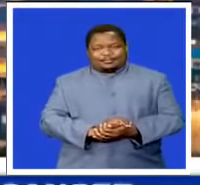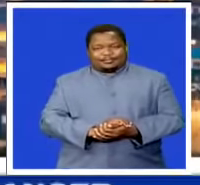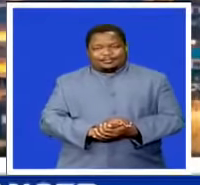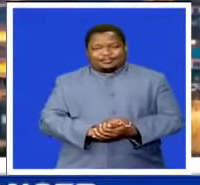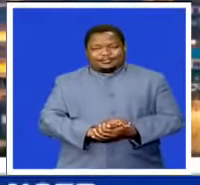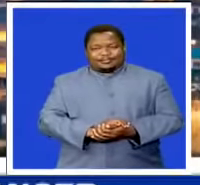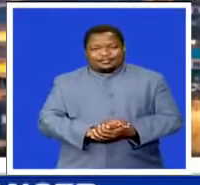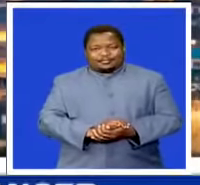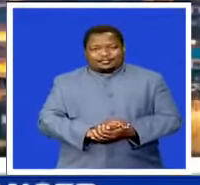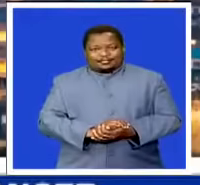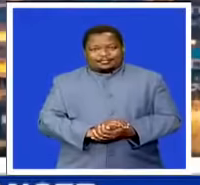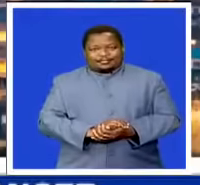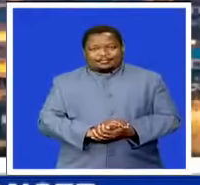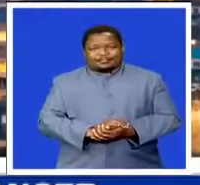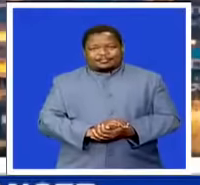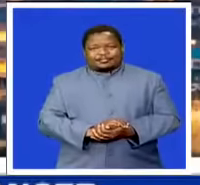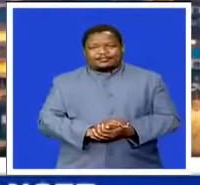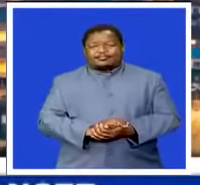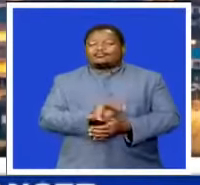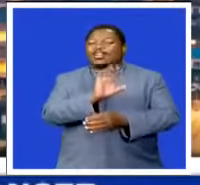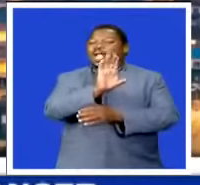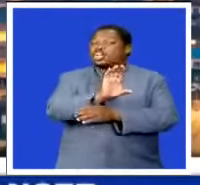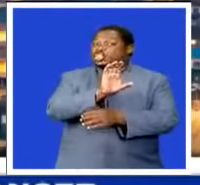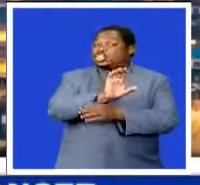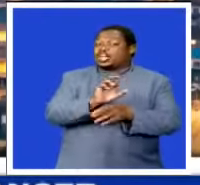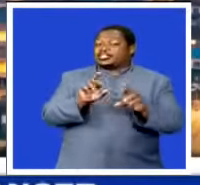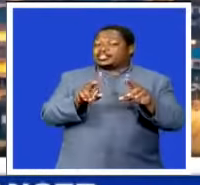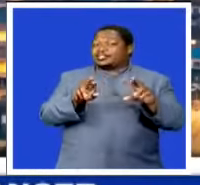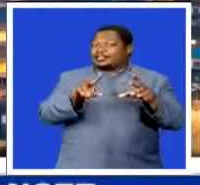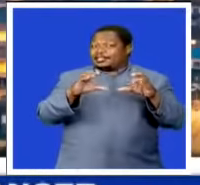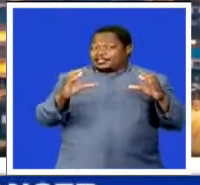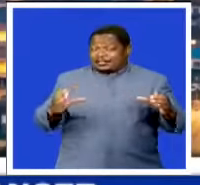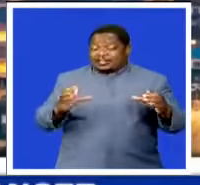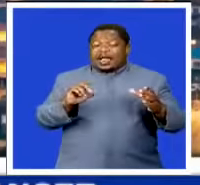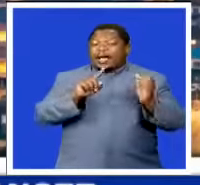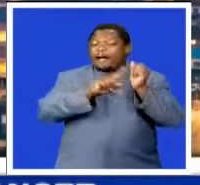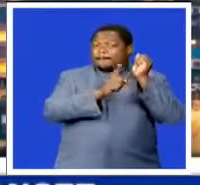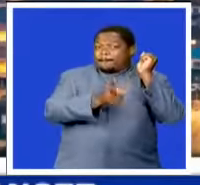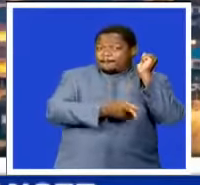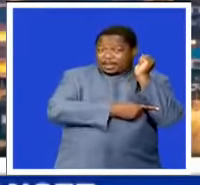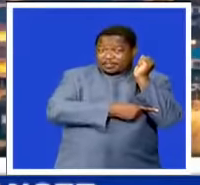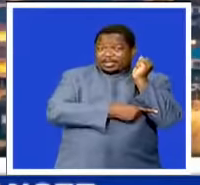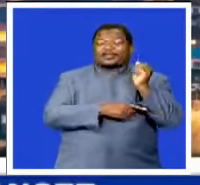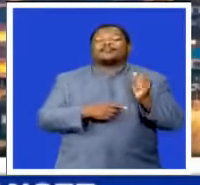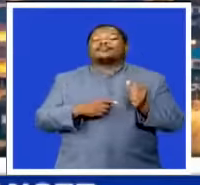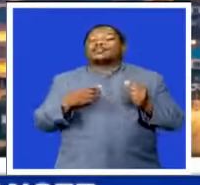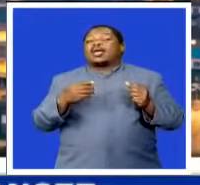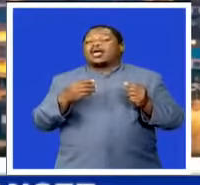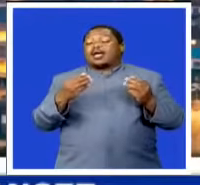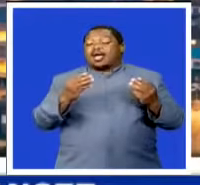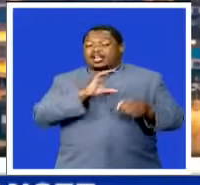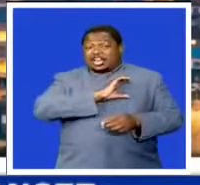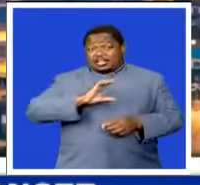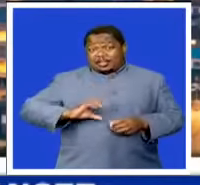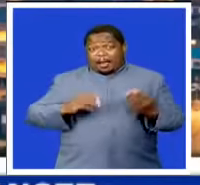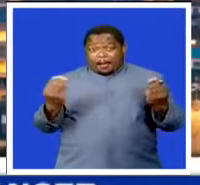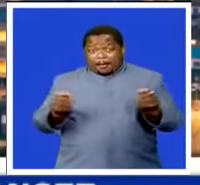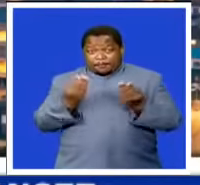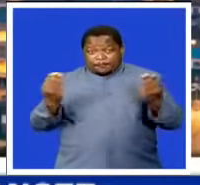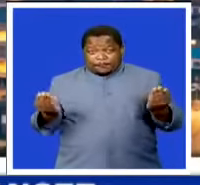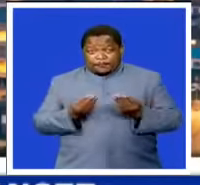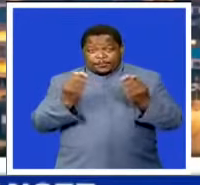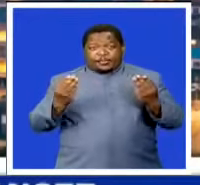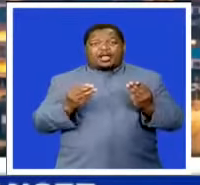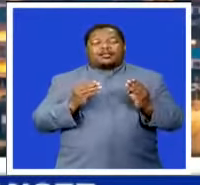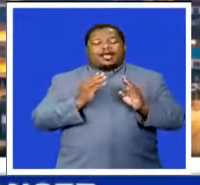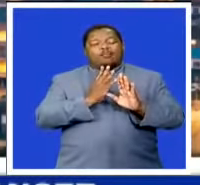Bazalwane belibandla lemakatolika eMbabane sebende luhlolo lwesifo samdlavuza wemabele ngesikhathi inhlangano